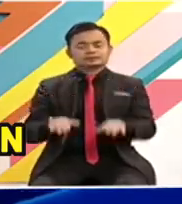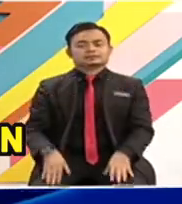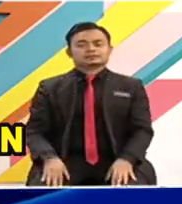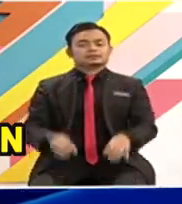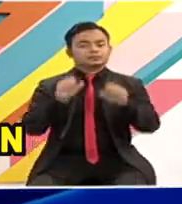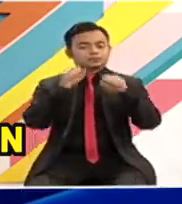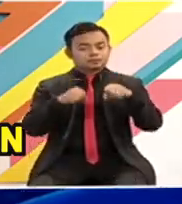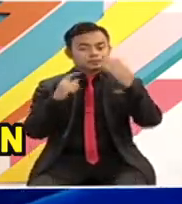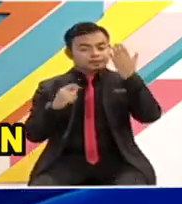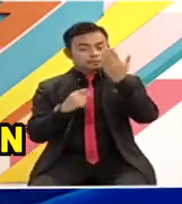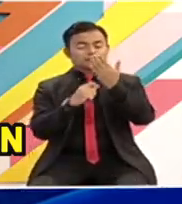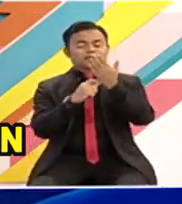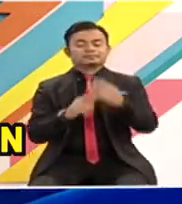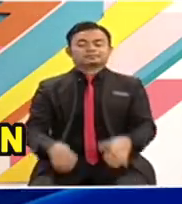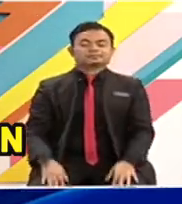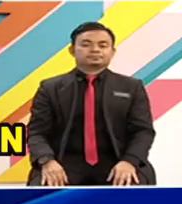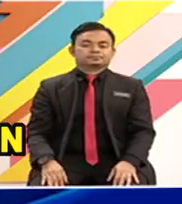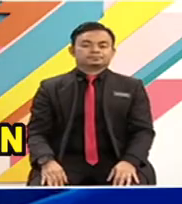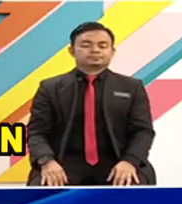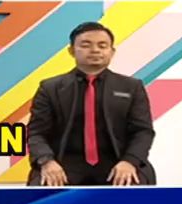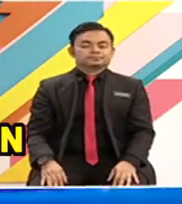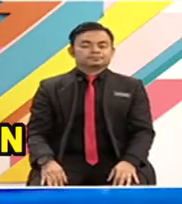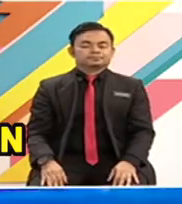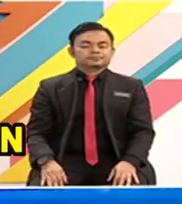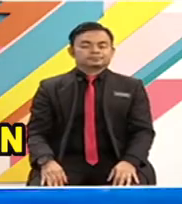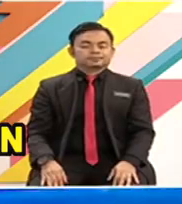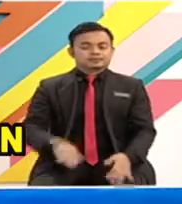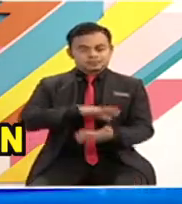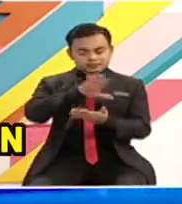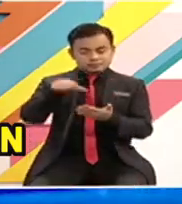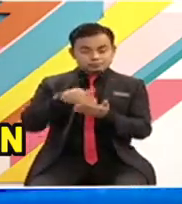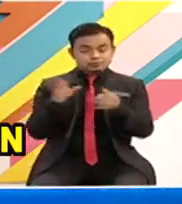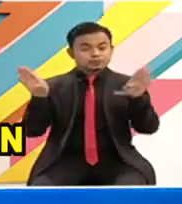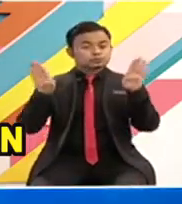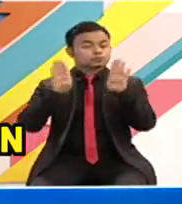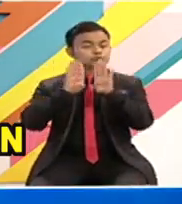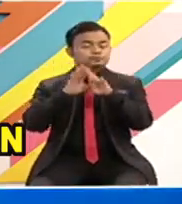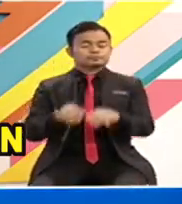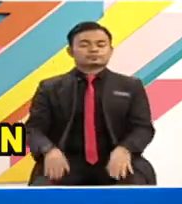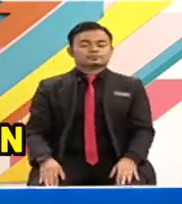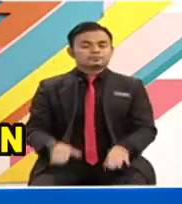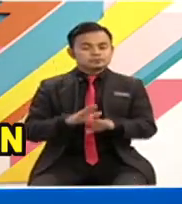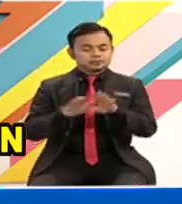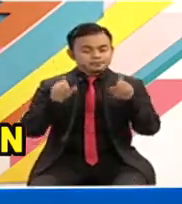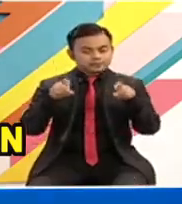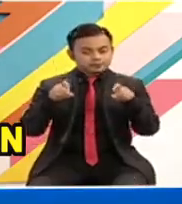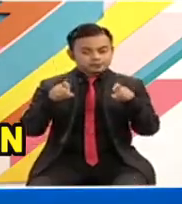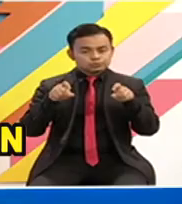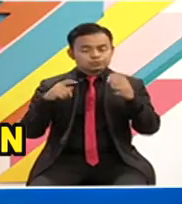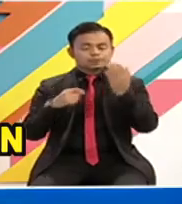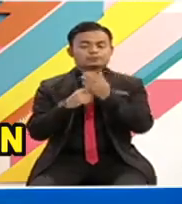kenapa jadi Mesti percaya cewek gua sampai semua tutup yang ini tak perlu tambah dengan silicone oil Oh tak menunya